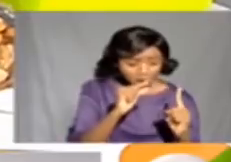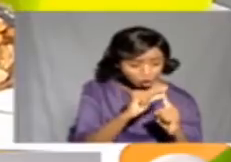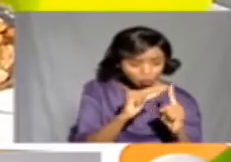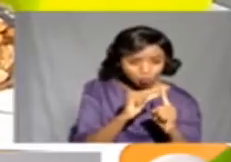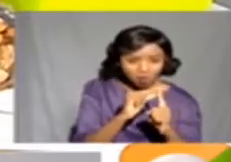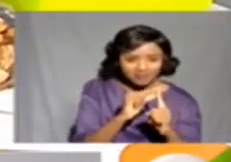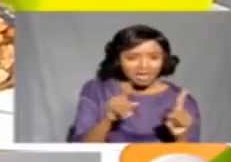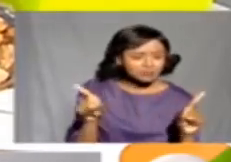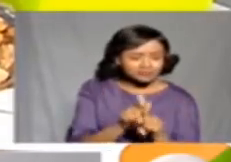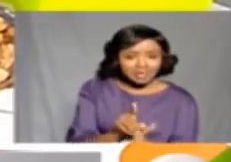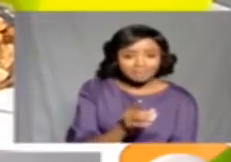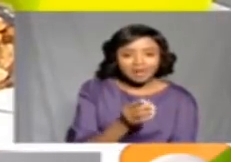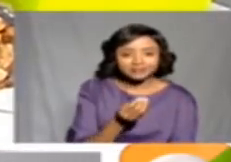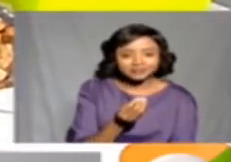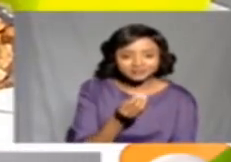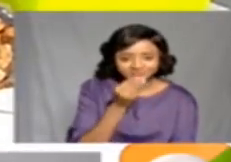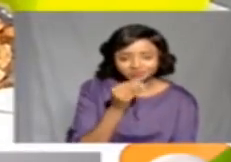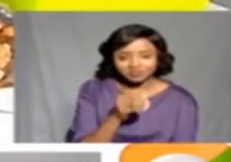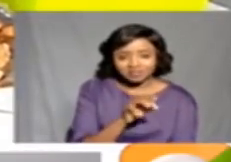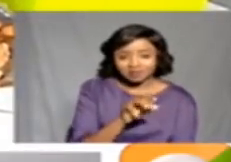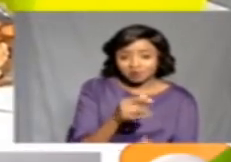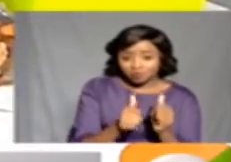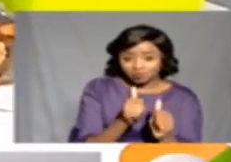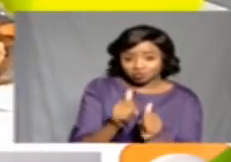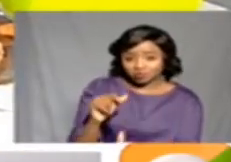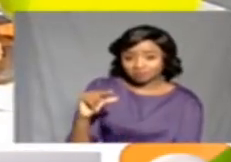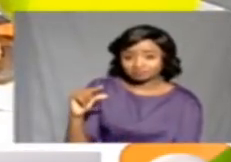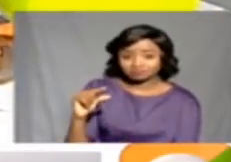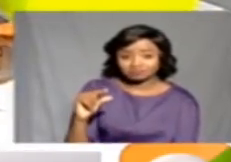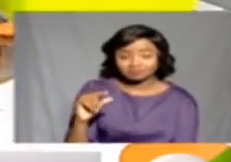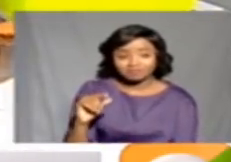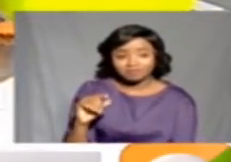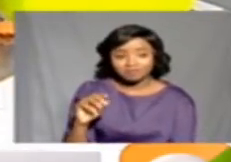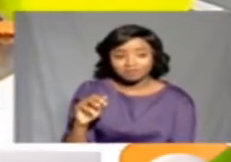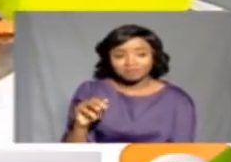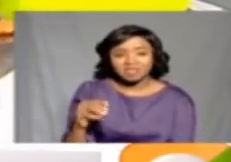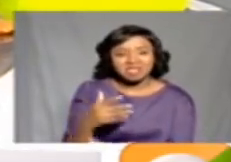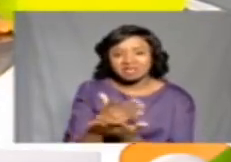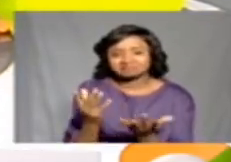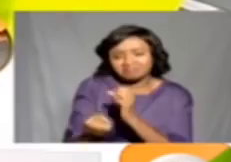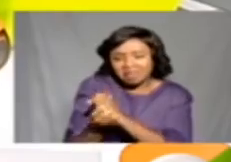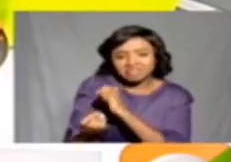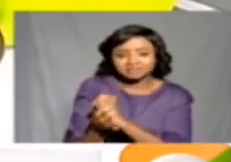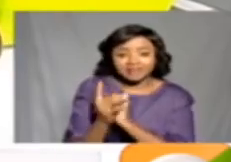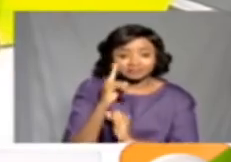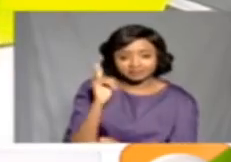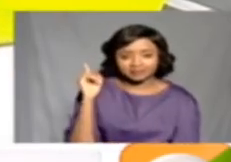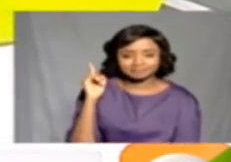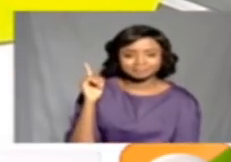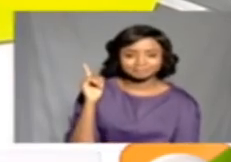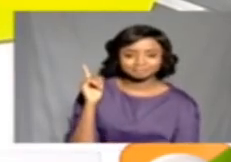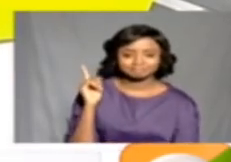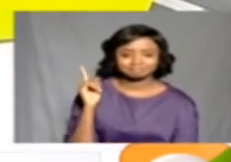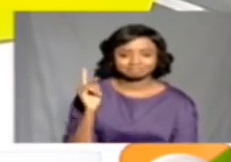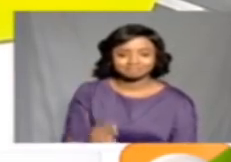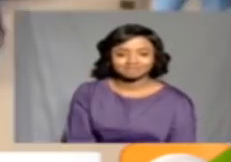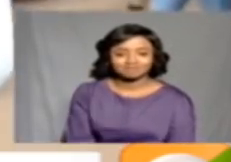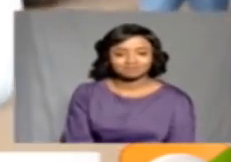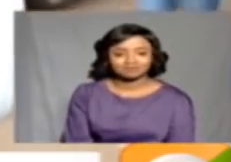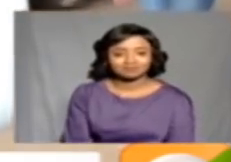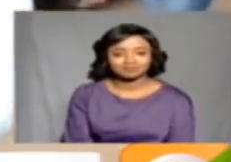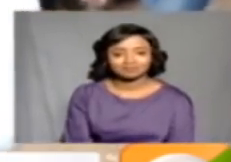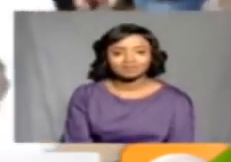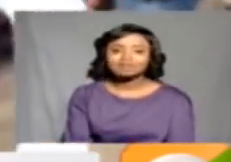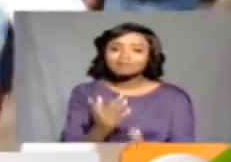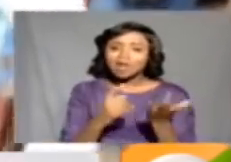na iftari, neno lingine nikawapatia tu la maelezo. Hebu tusikize walisemaje.